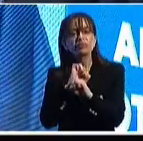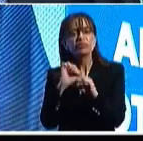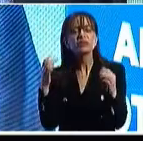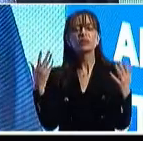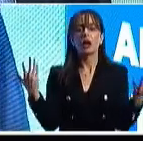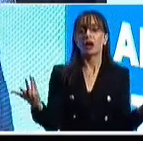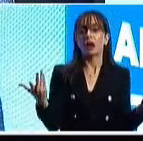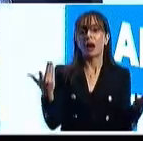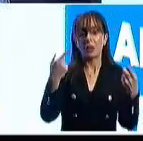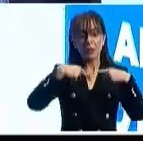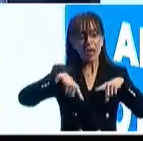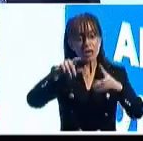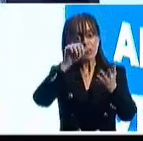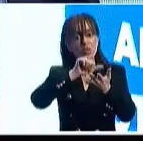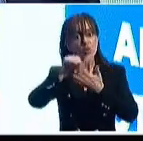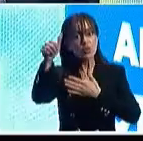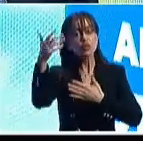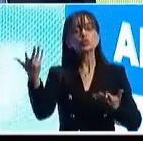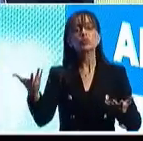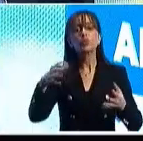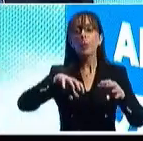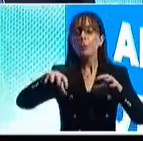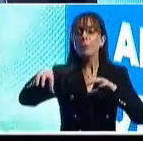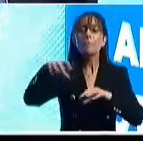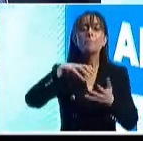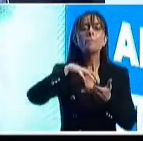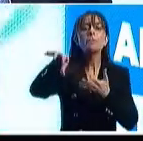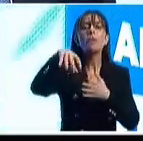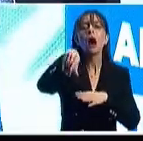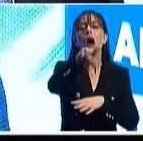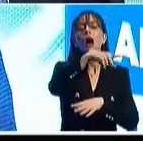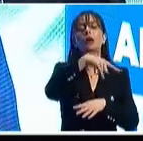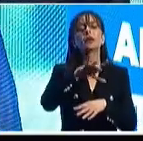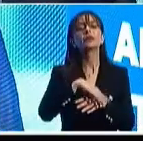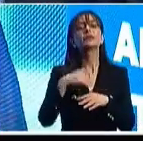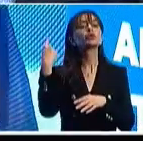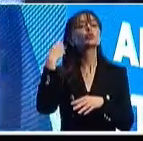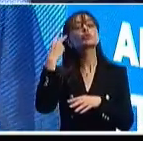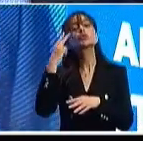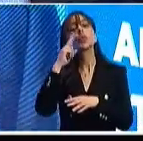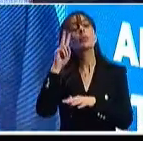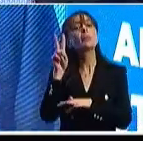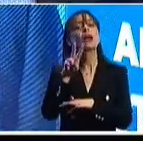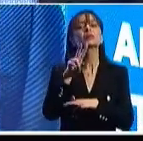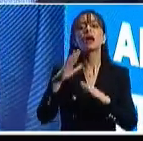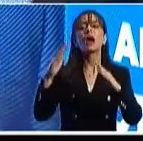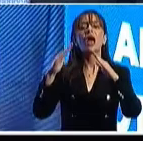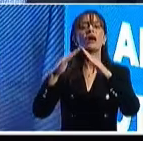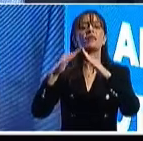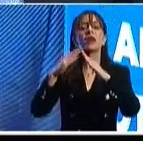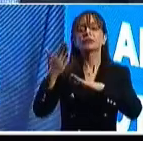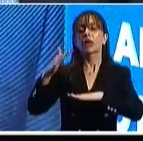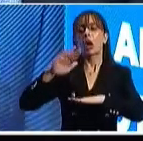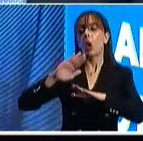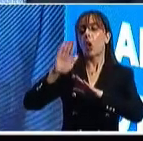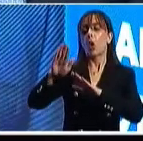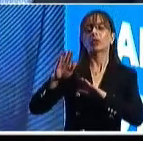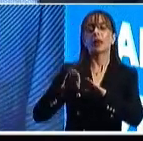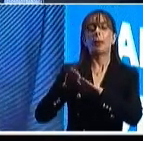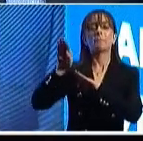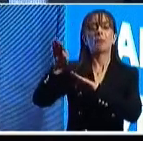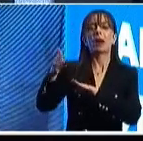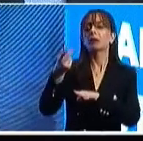mahallelerde, işte bugünkü uygulamaya baktığınızda evinin önüne park eden vatandaşımızdan